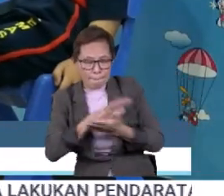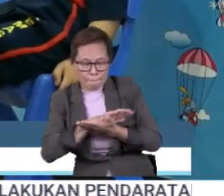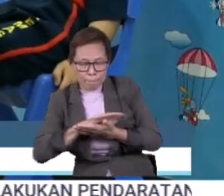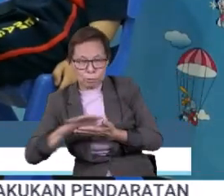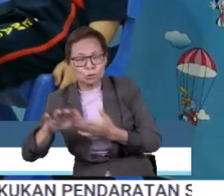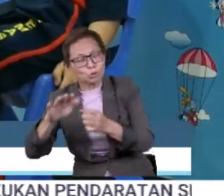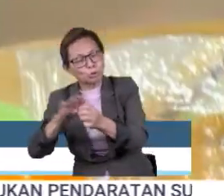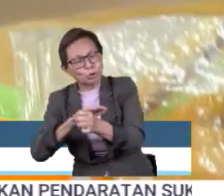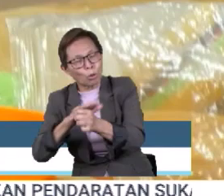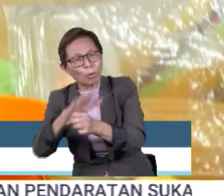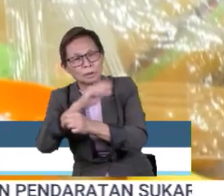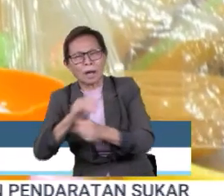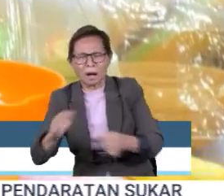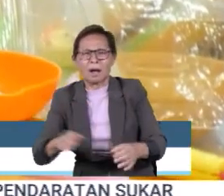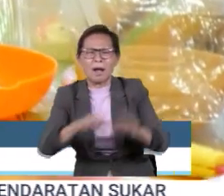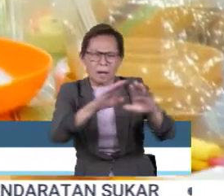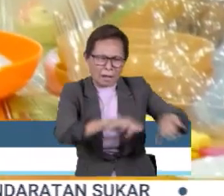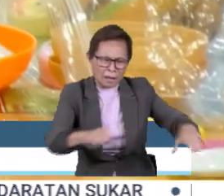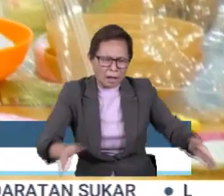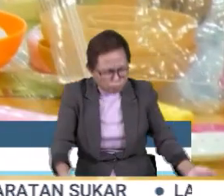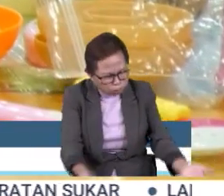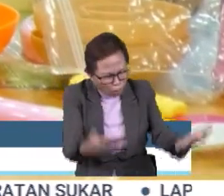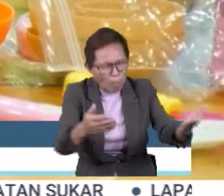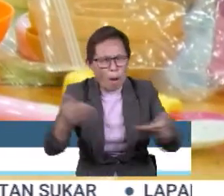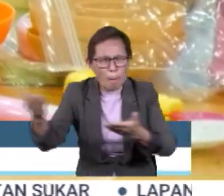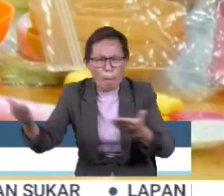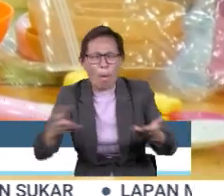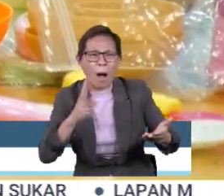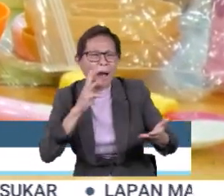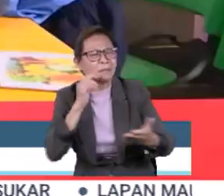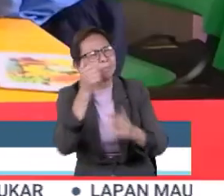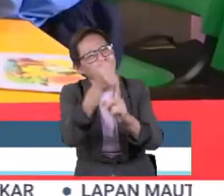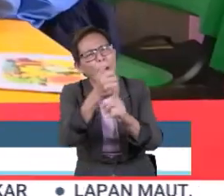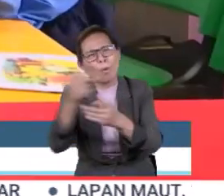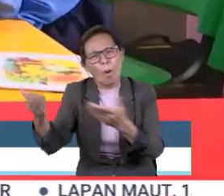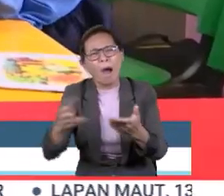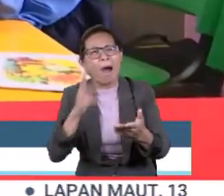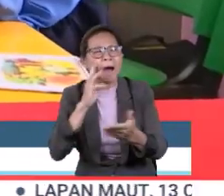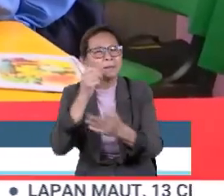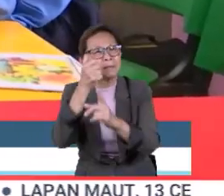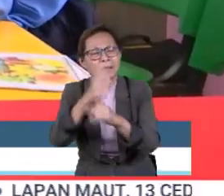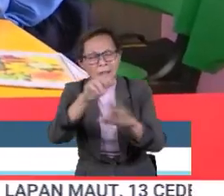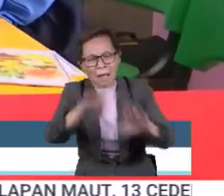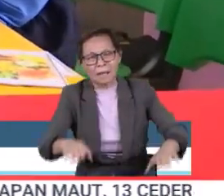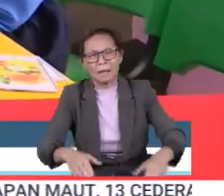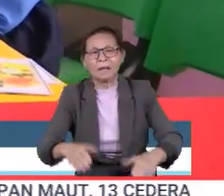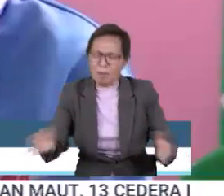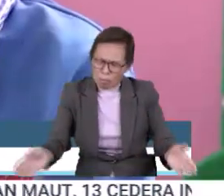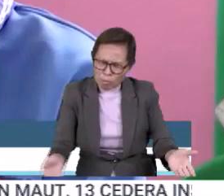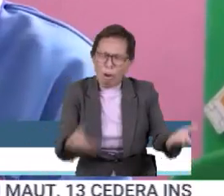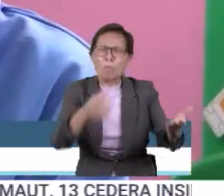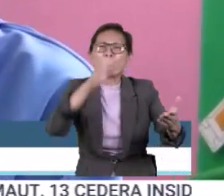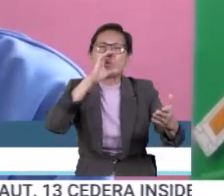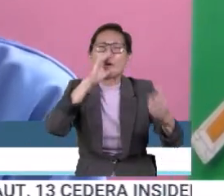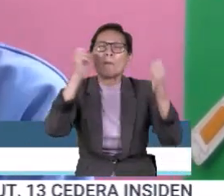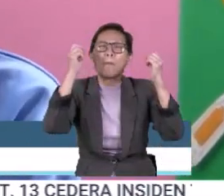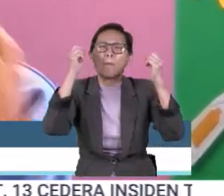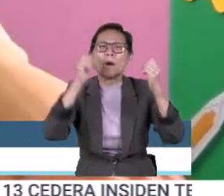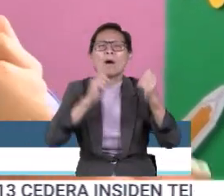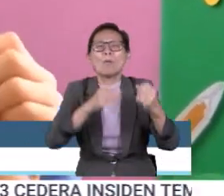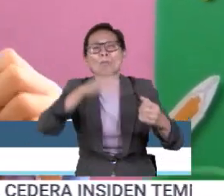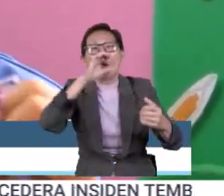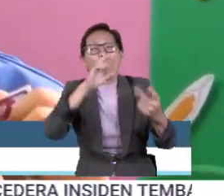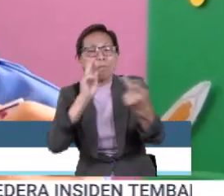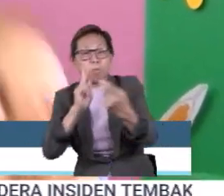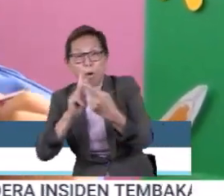mencukupi dan menggalakkan kanak-kanak membawa air minuman sendiri karena karena juga digalakkan mengambil air minuman dalam quantity sesuai